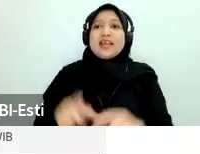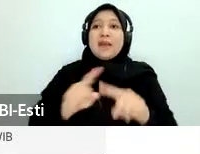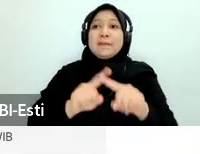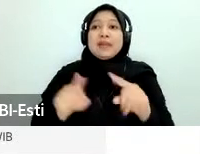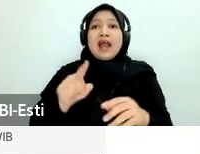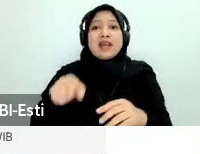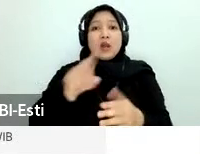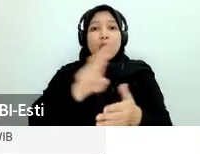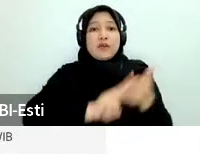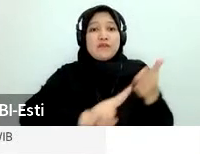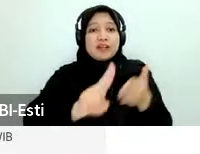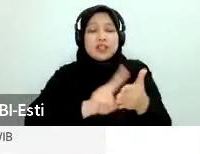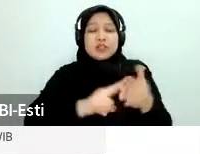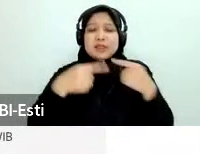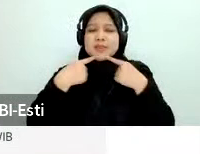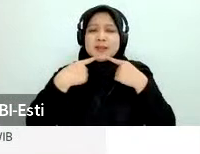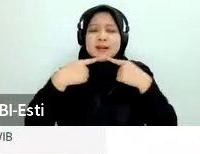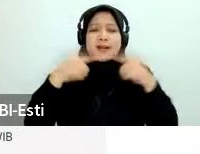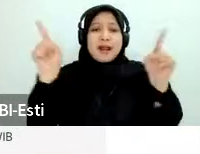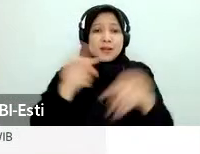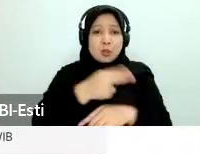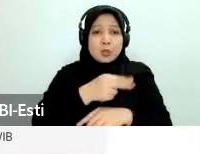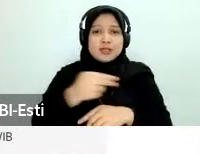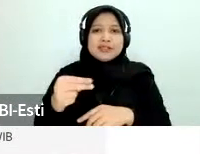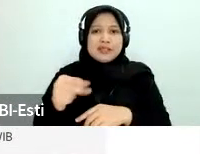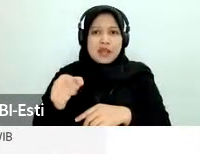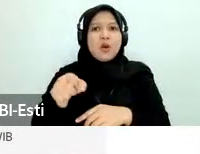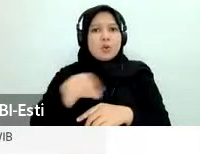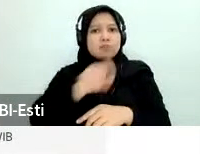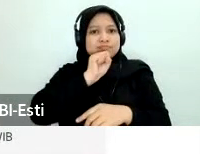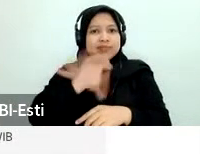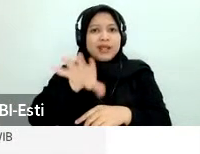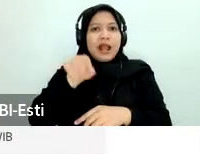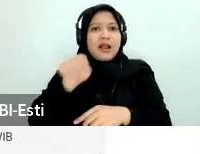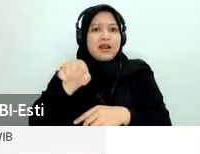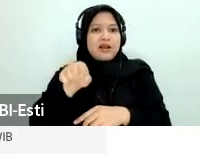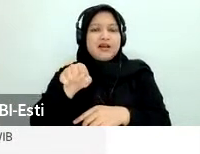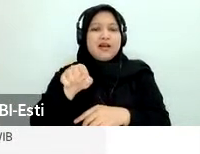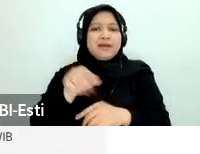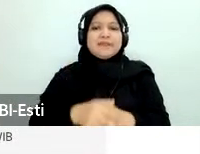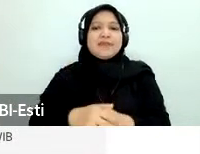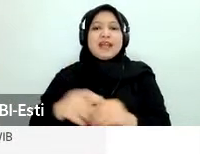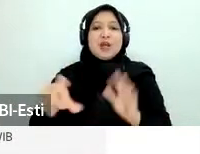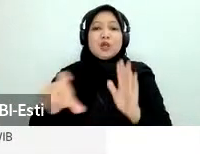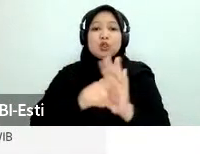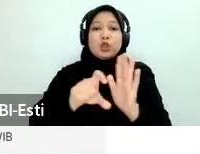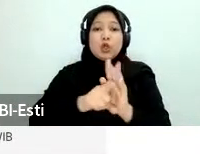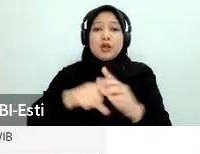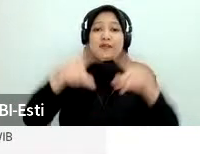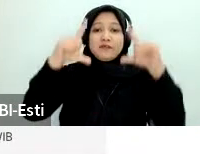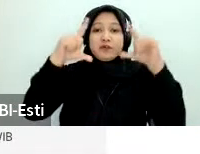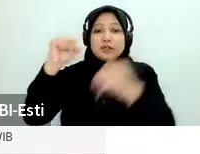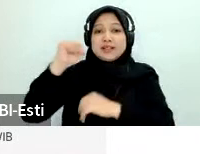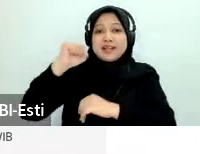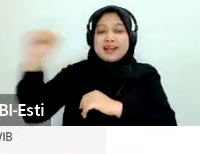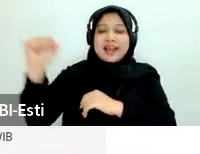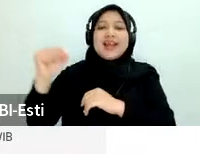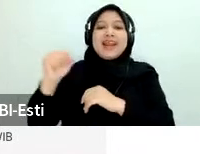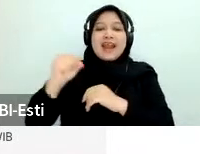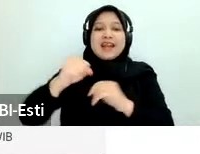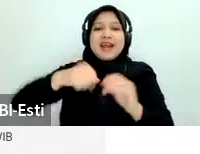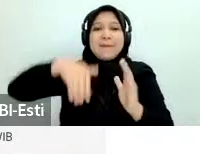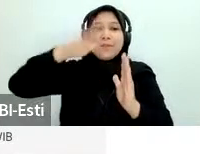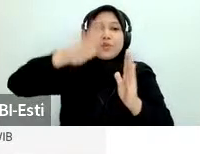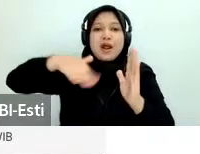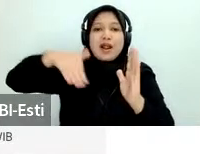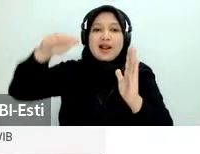bisa mengatakan itu dan ketika contoh di sebelah kanan adalah tentang mural Jokowi 404